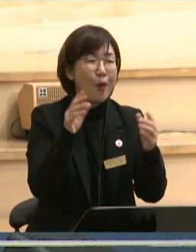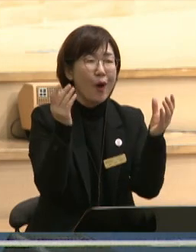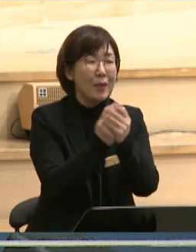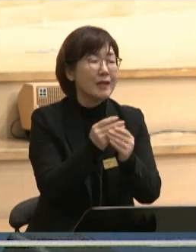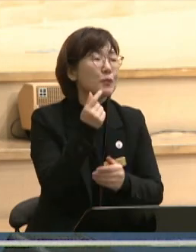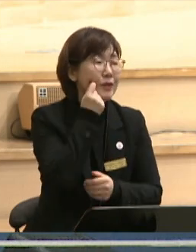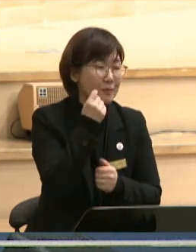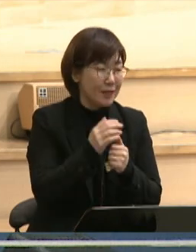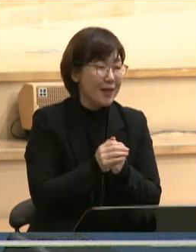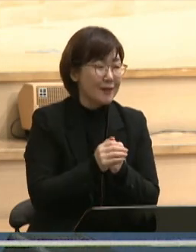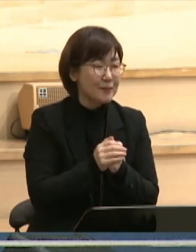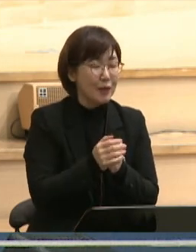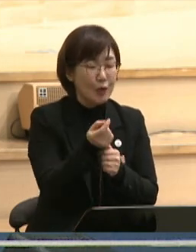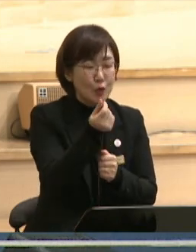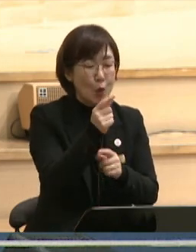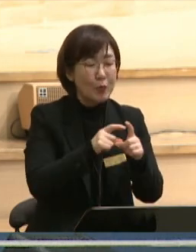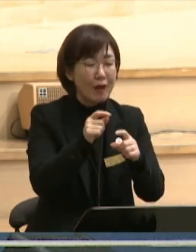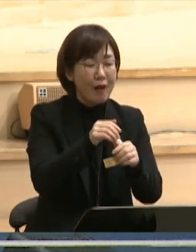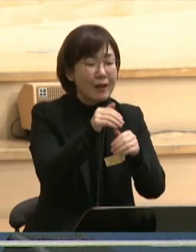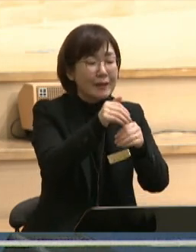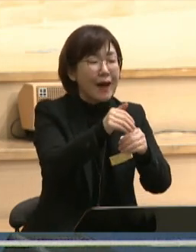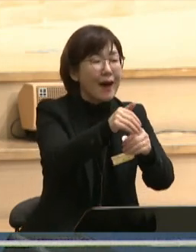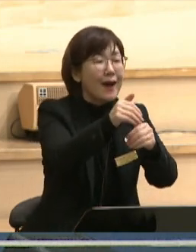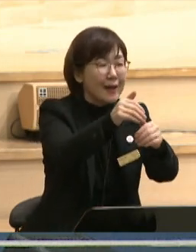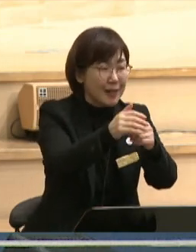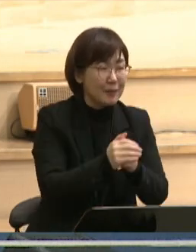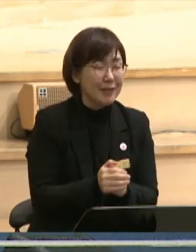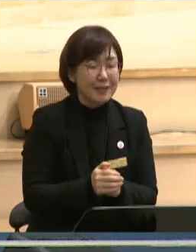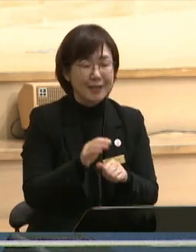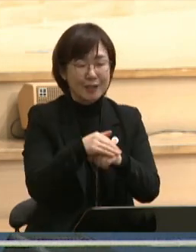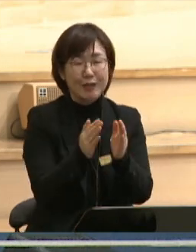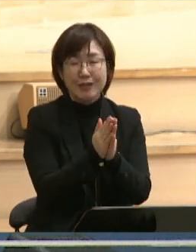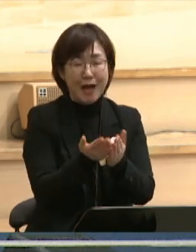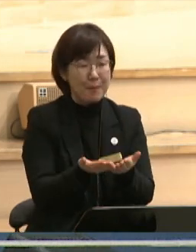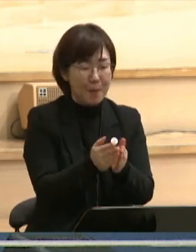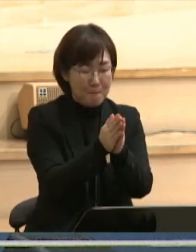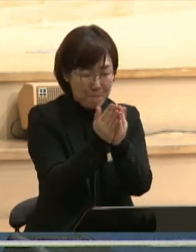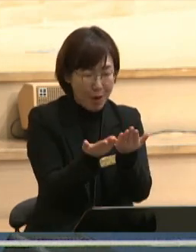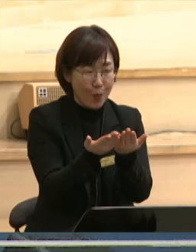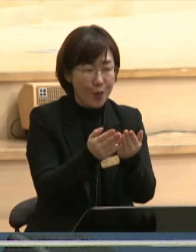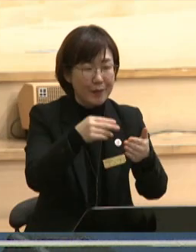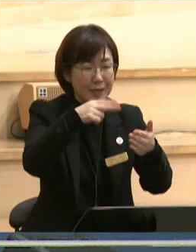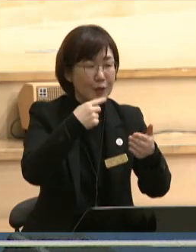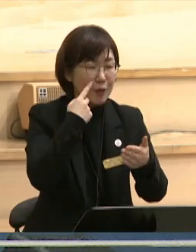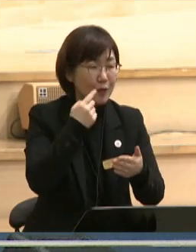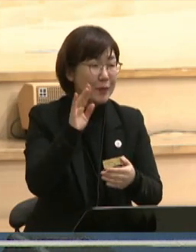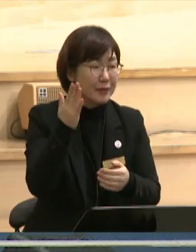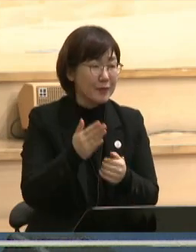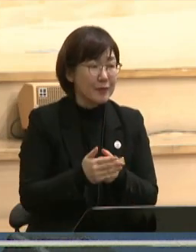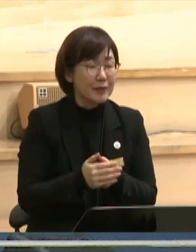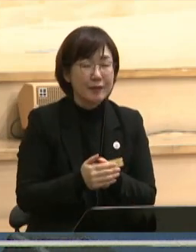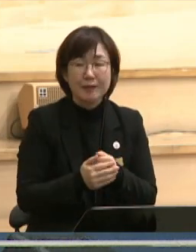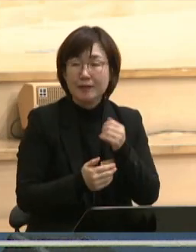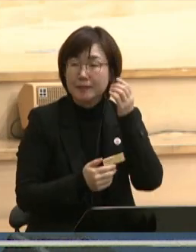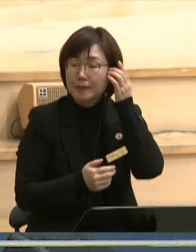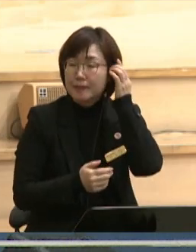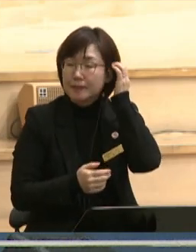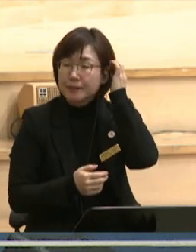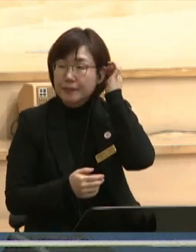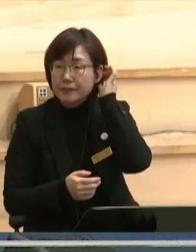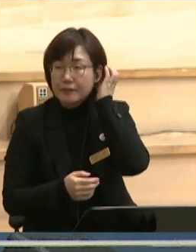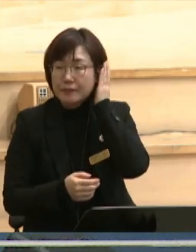깊게 들어갈 텐데 잘 따라 오시겠어요 성경책을 다 이제 펴셔야 됩니다 성경책을 표시해야 돼요 여러분이